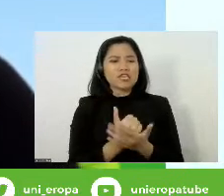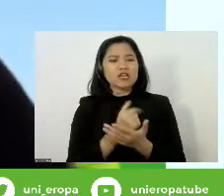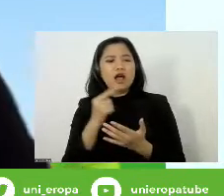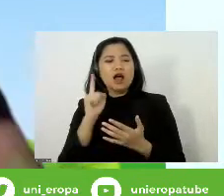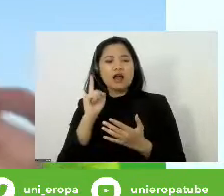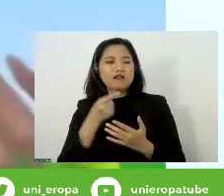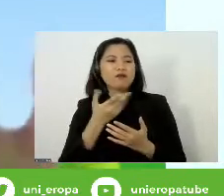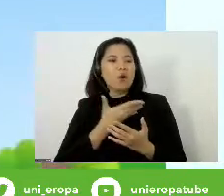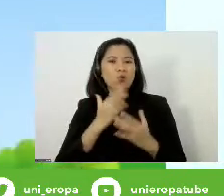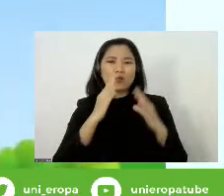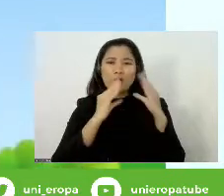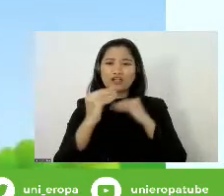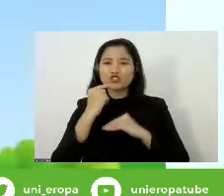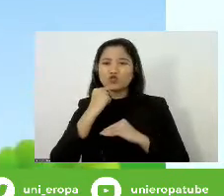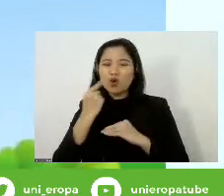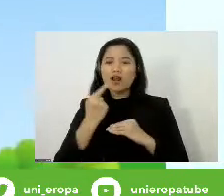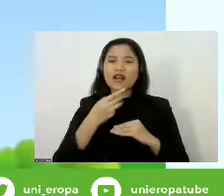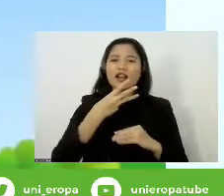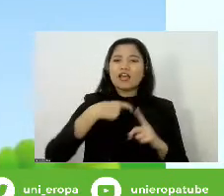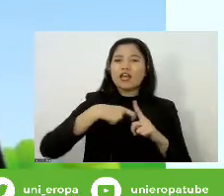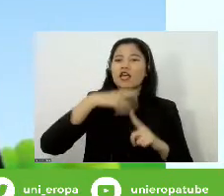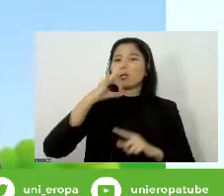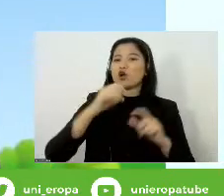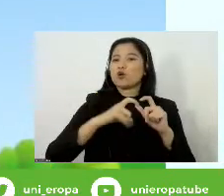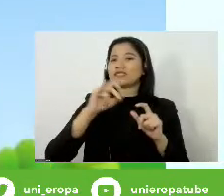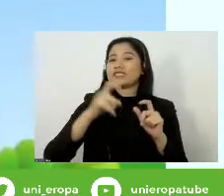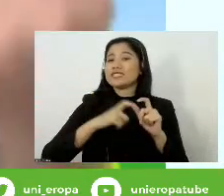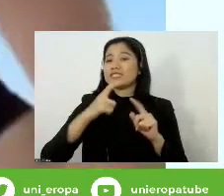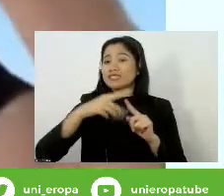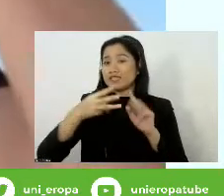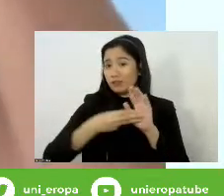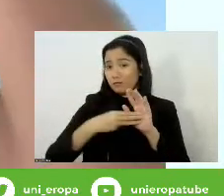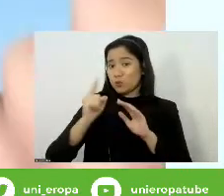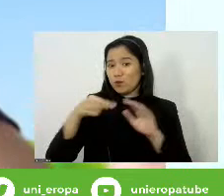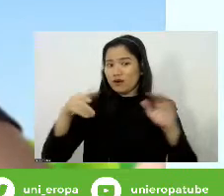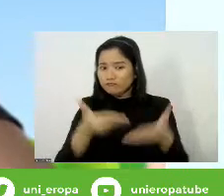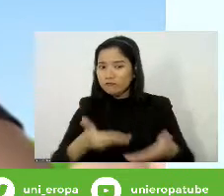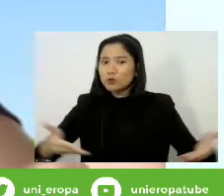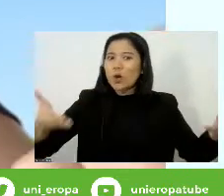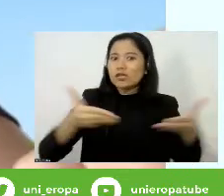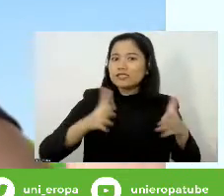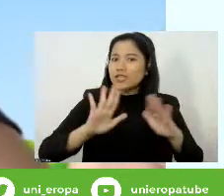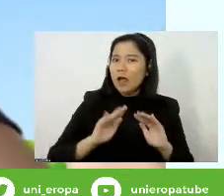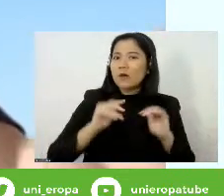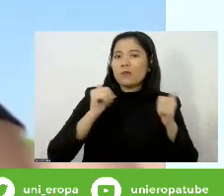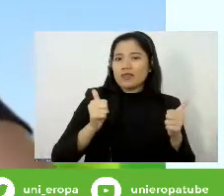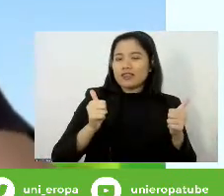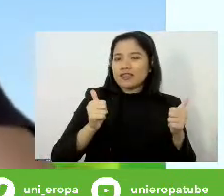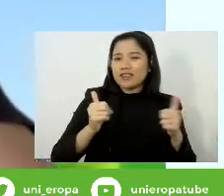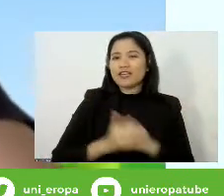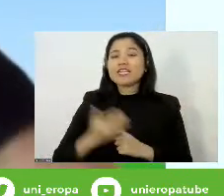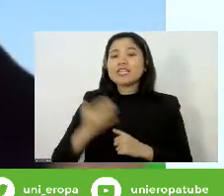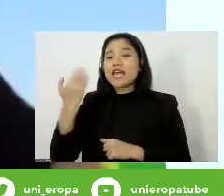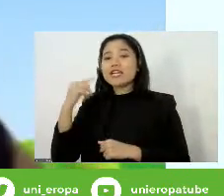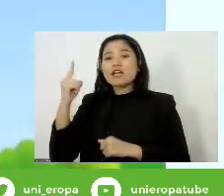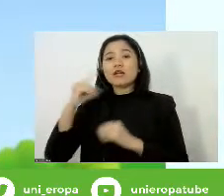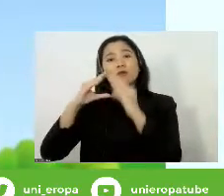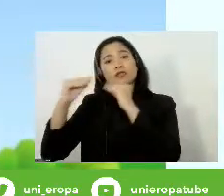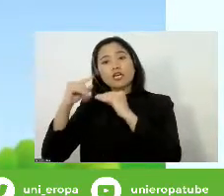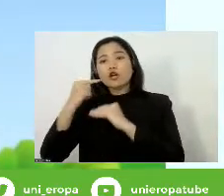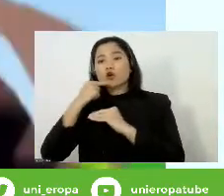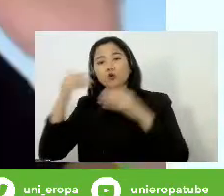supaya ada banyak jenis ekosistem yang bisa diselamatkan lagi nih tadi kita ada pembicara dari yang laut juga